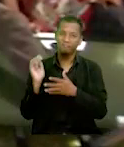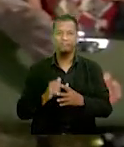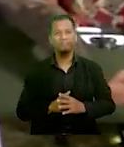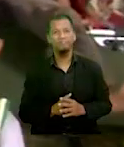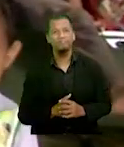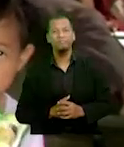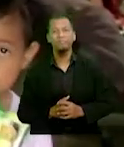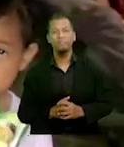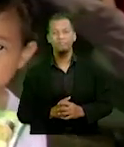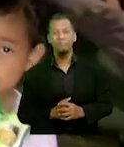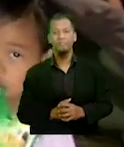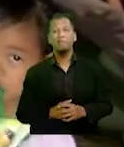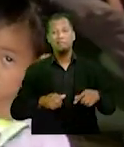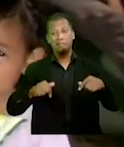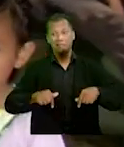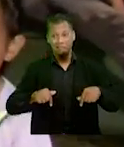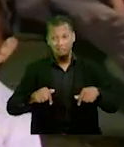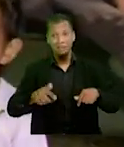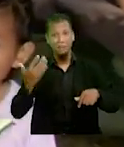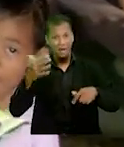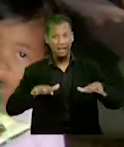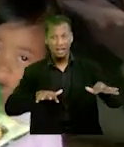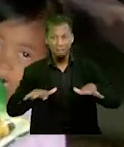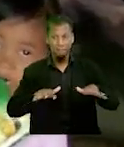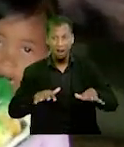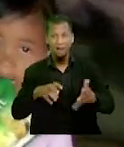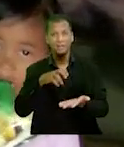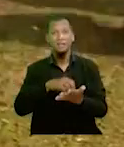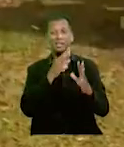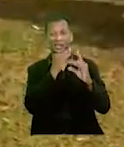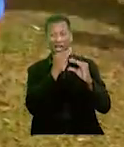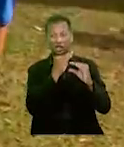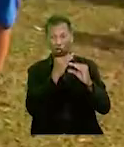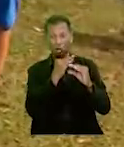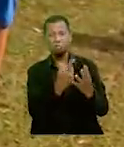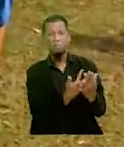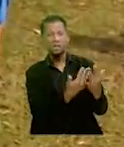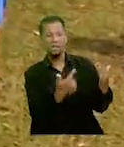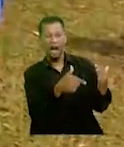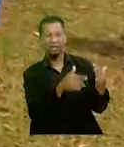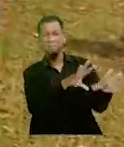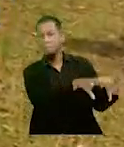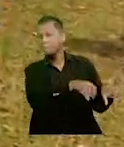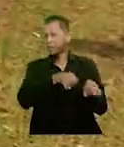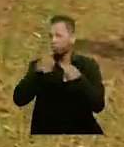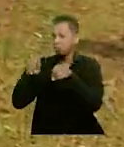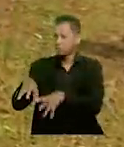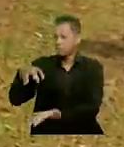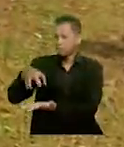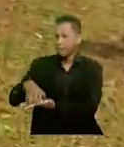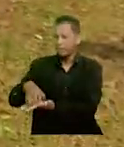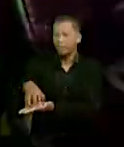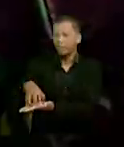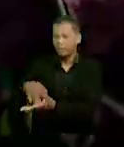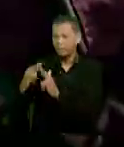Pemirsa, pasca terjadinya gempa di Cianjur, ini membuat sejumlah masyarakat harus mengungsi dan salah satu tempat pengungsiannya berada di tempat